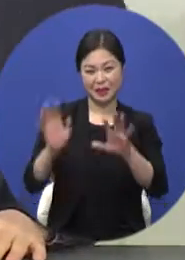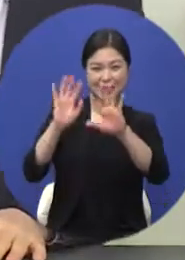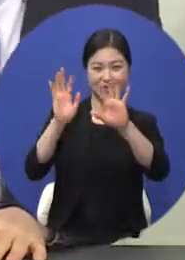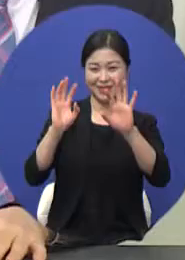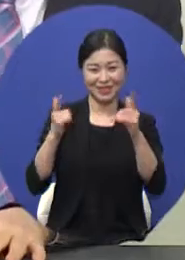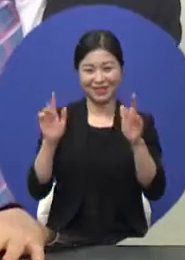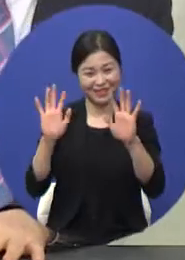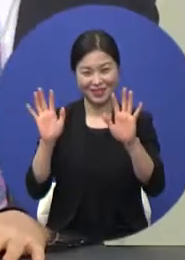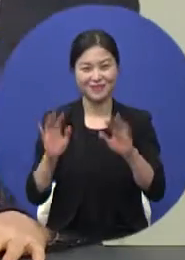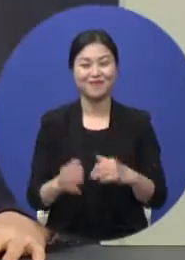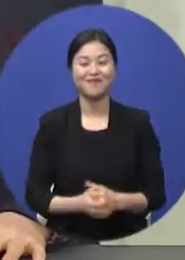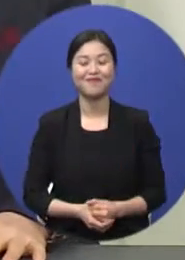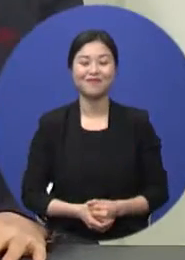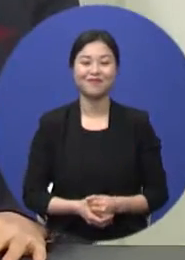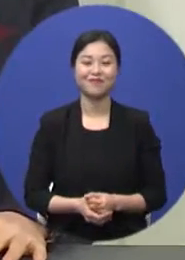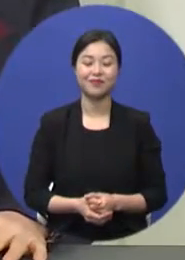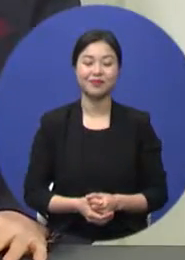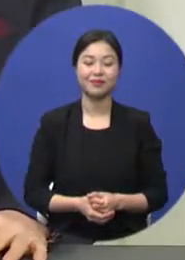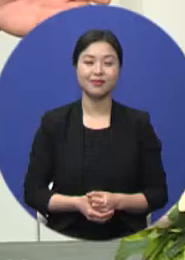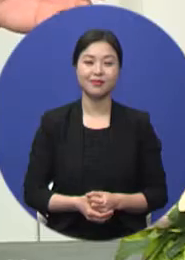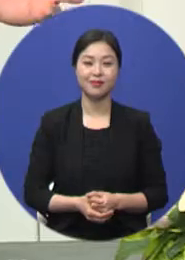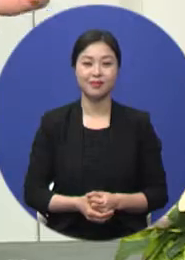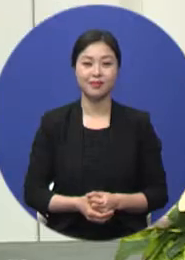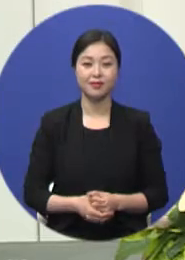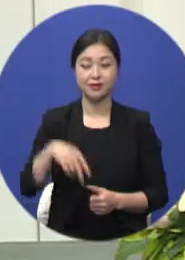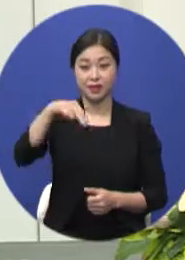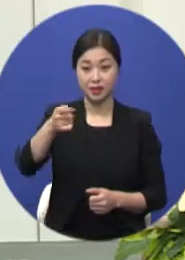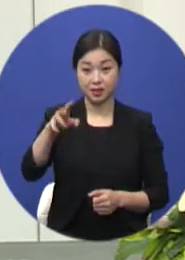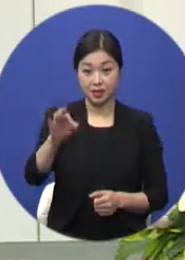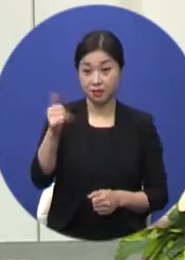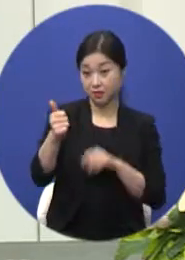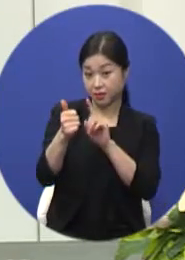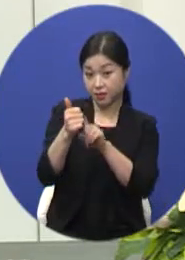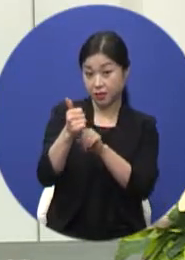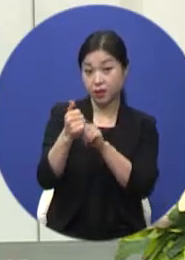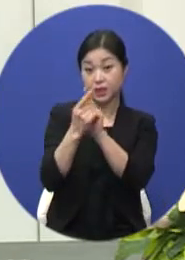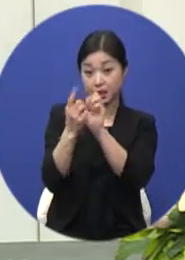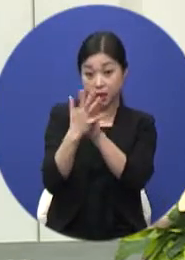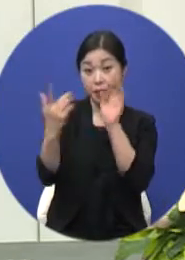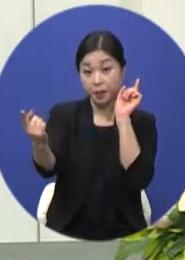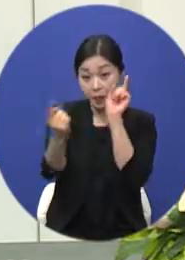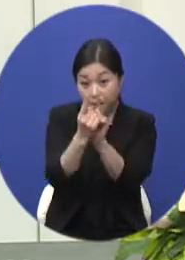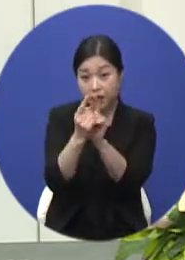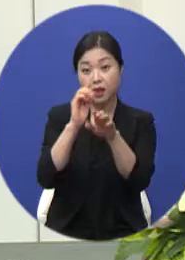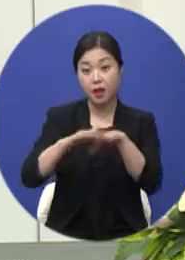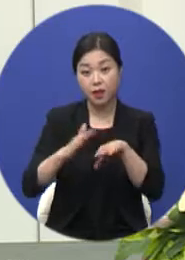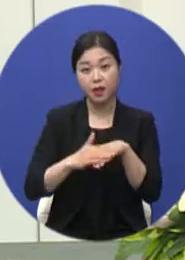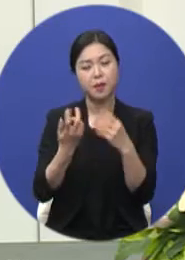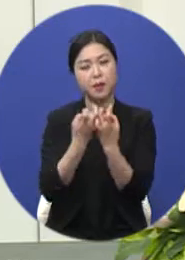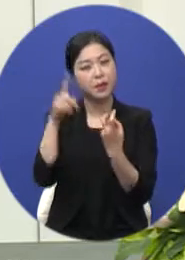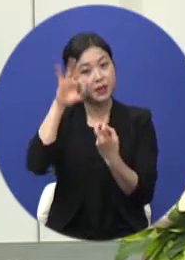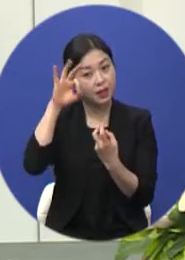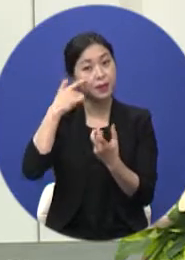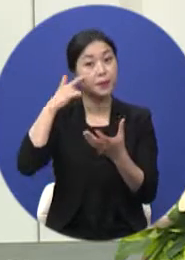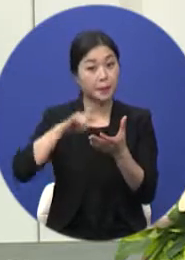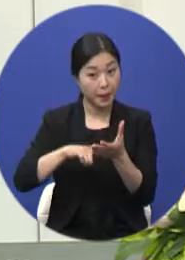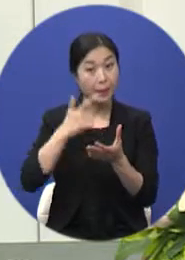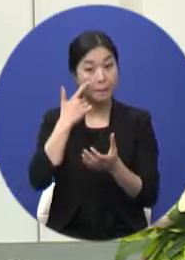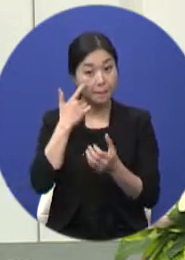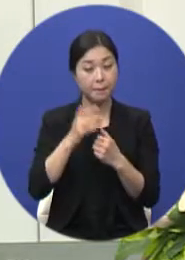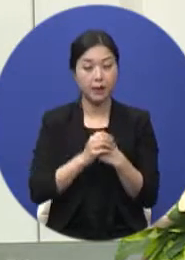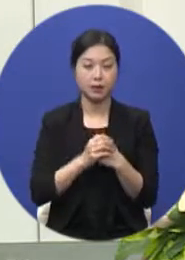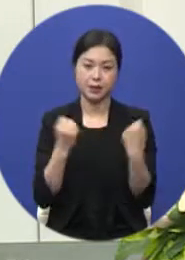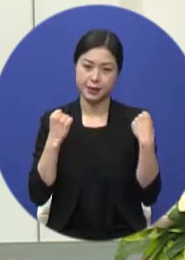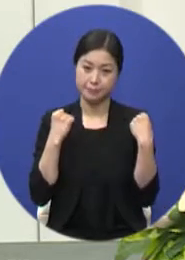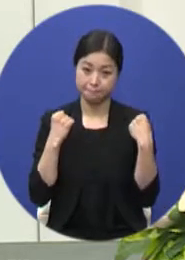같고 아, 어. 아무튼 성환장하고 직접 만나셔가지고 좀 해결책을 강구해 보시고 네. 힘을